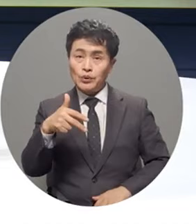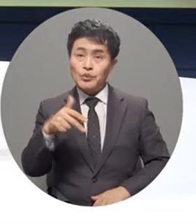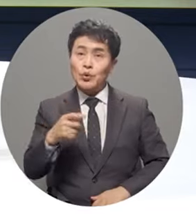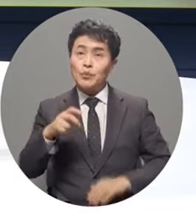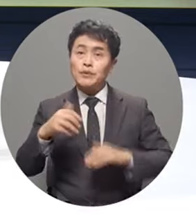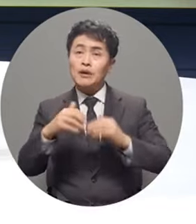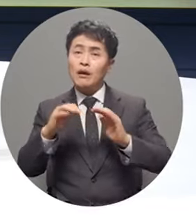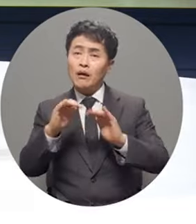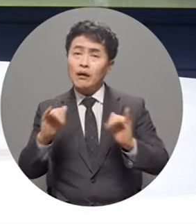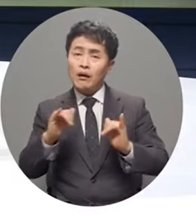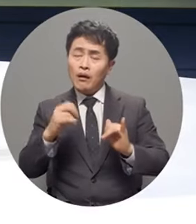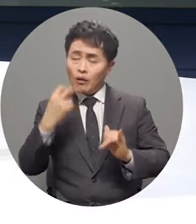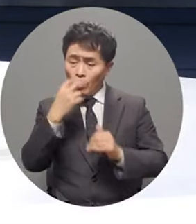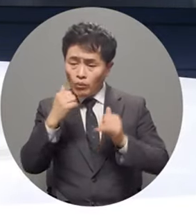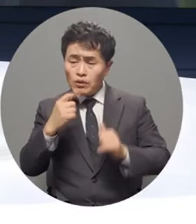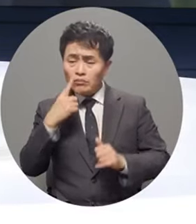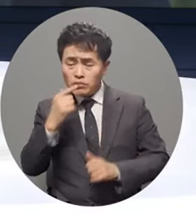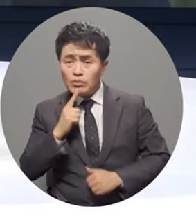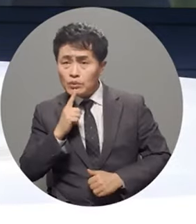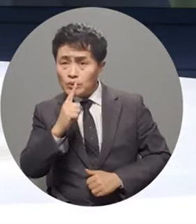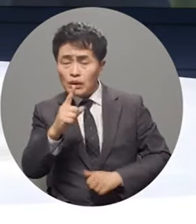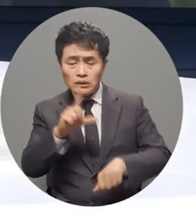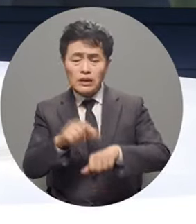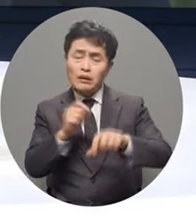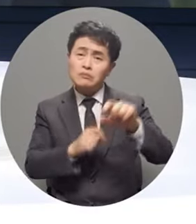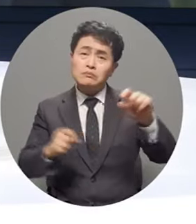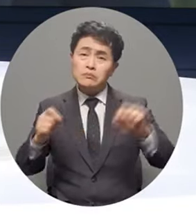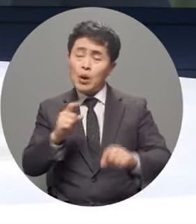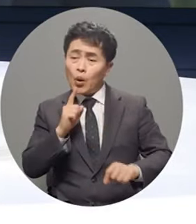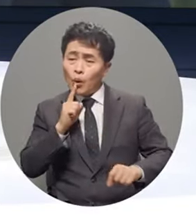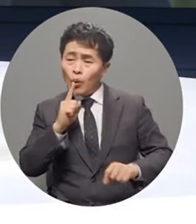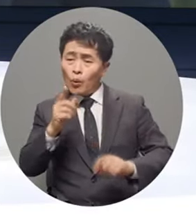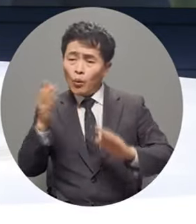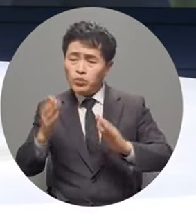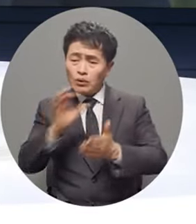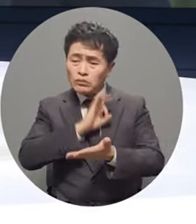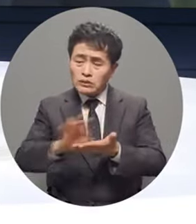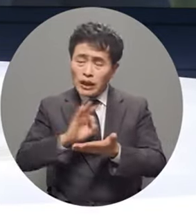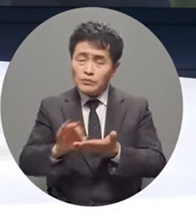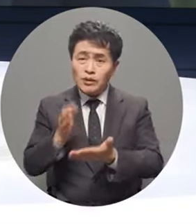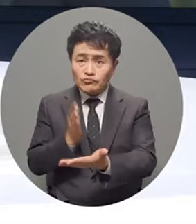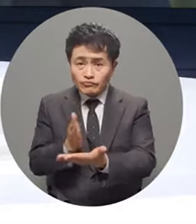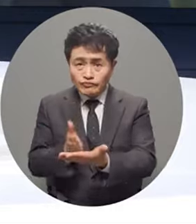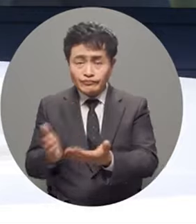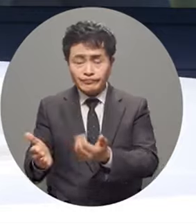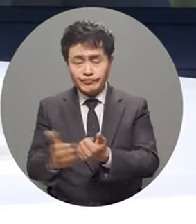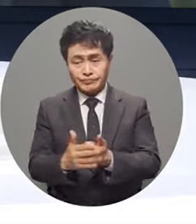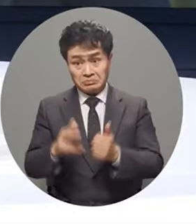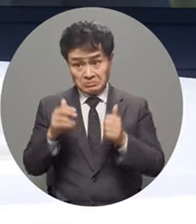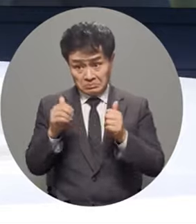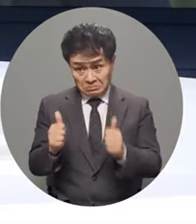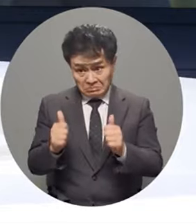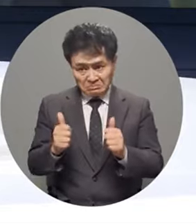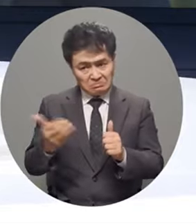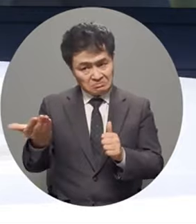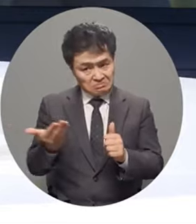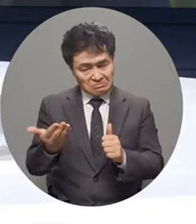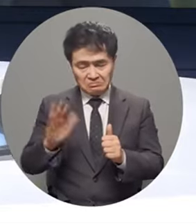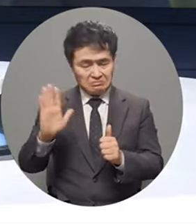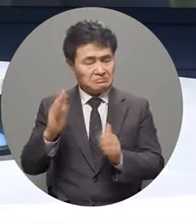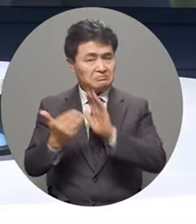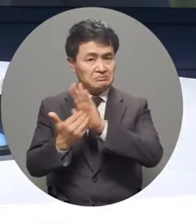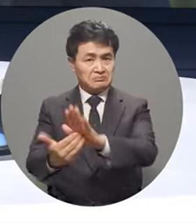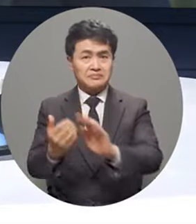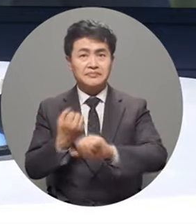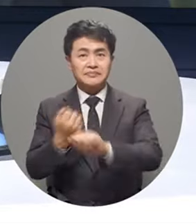검찰이 부모를 모두 기소한 뒤 시간을 끌며 공소권을 남용했다고 주장했지만 법원은 받아들이지 않았습니다.